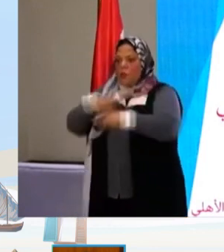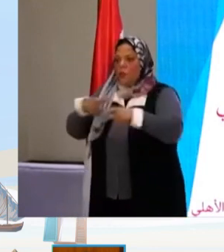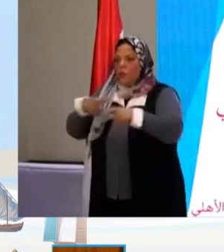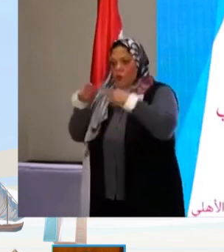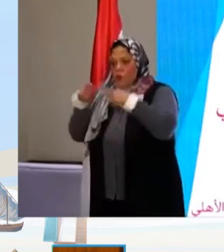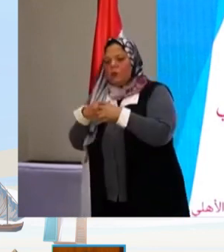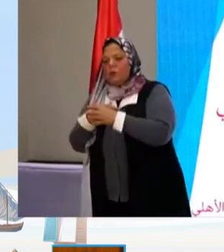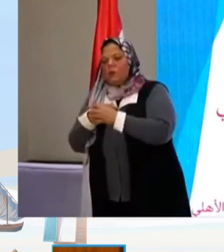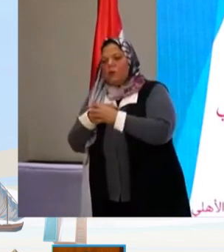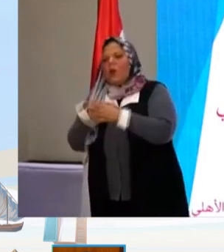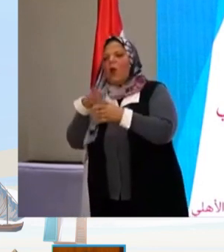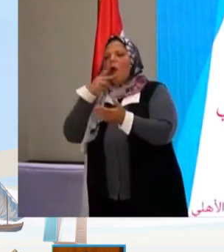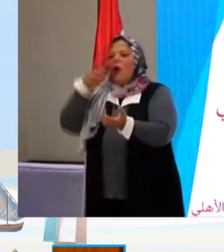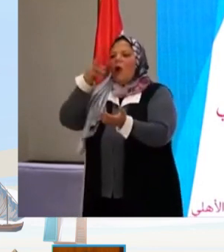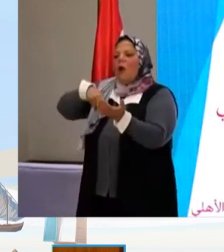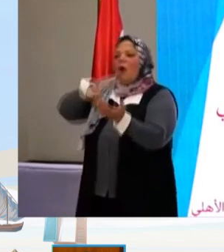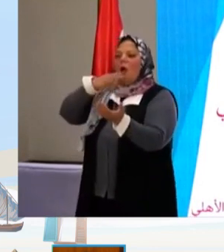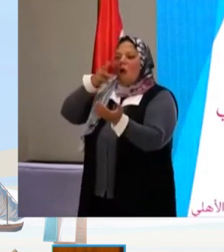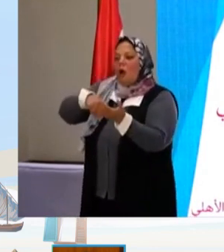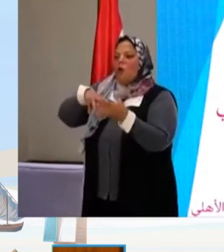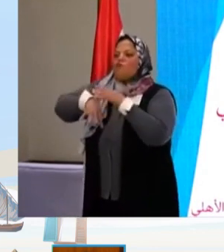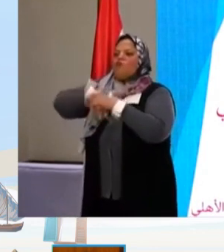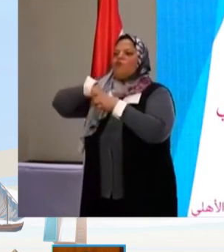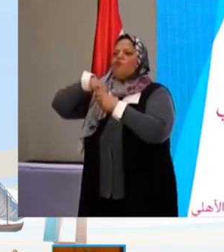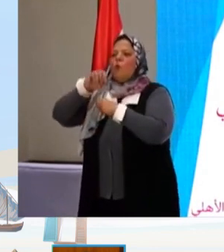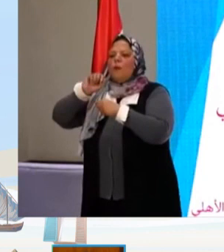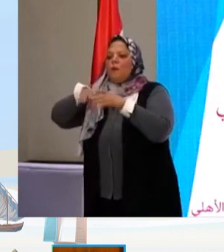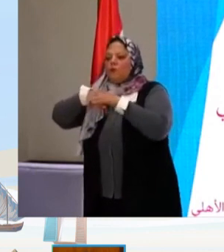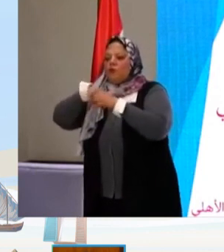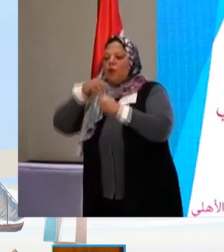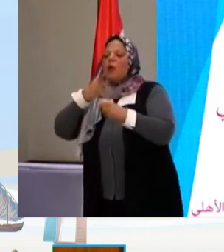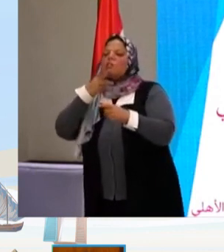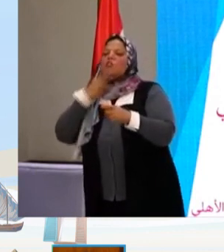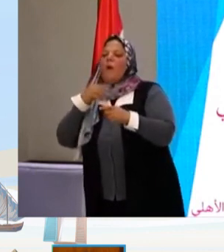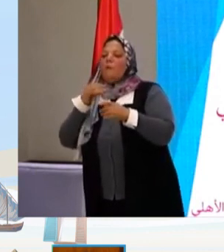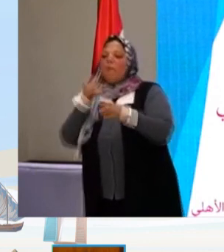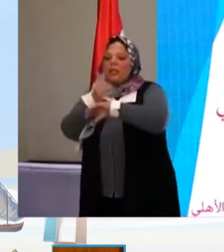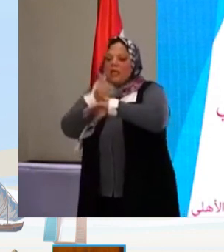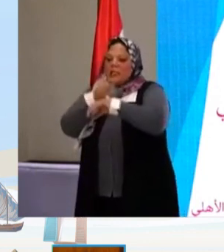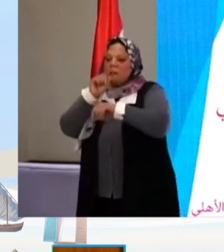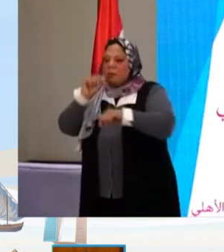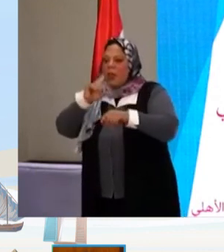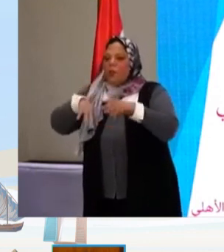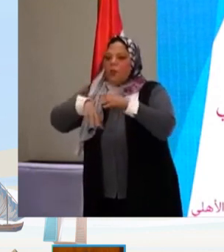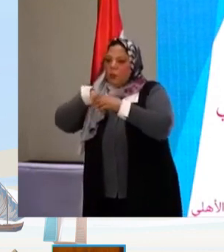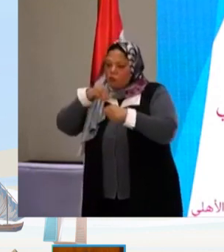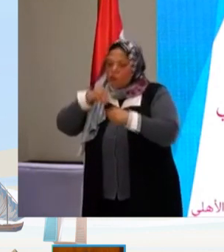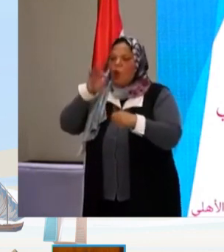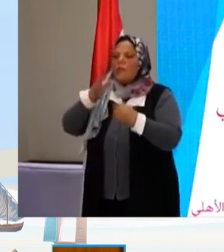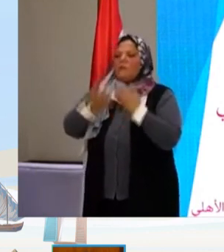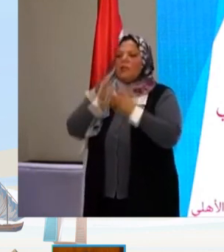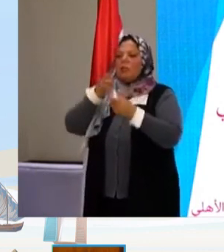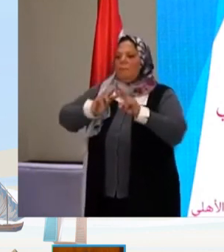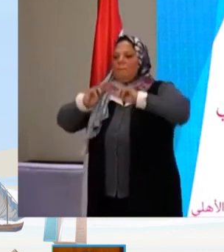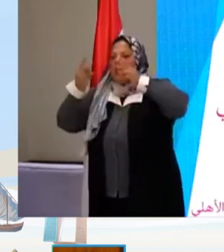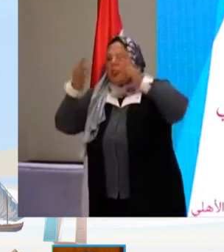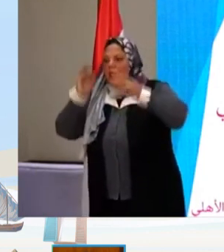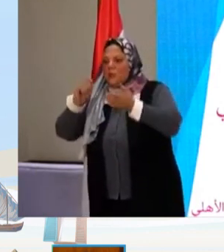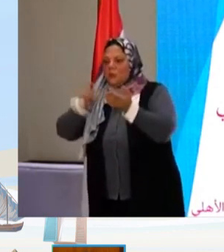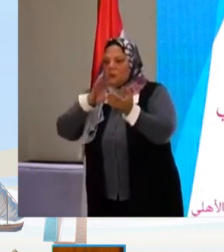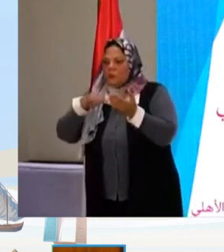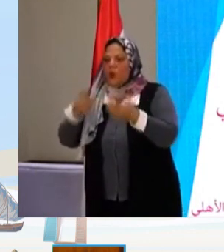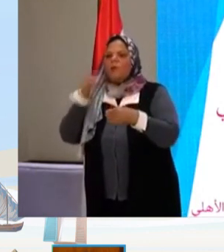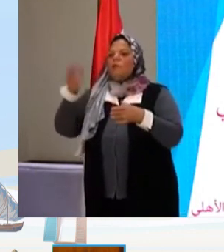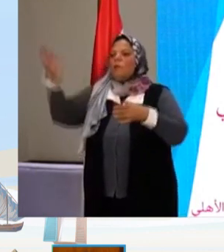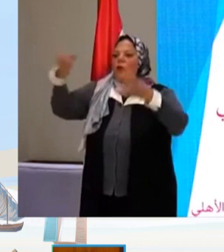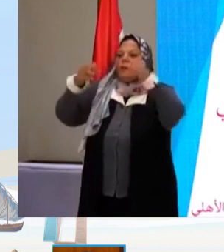الاوضاع اللي هي متعلقه بمحضر مجلس الاداره ومحضر الجمعيه العموميه غير العاديه ولائحه النظام الاساسي المعدله وفقا لاحكام